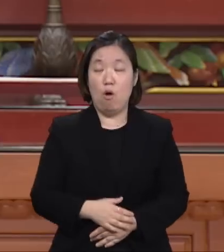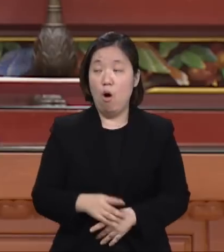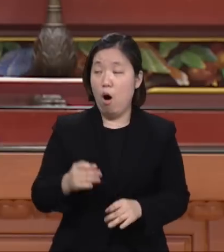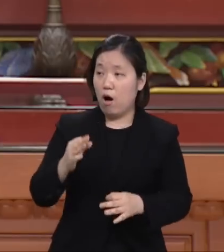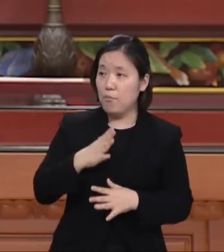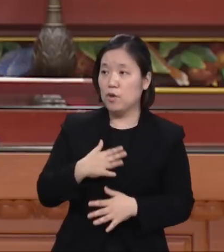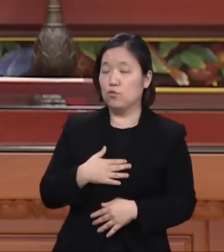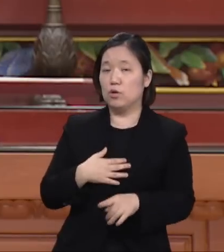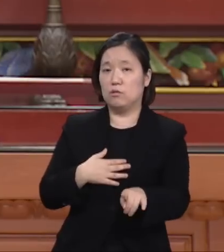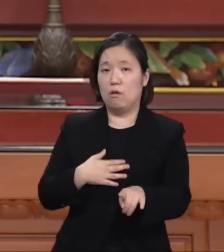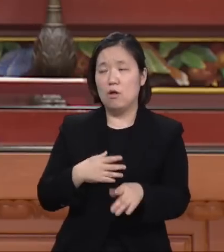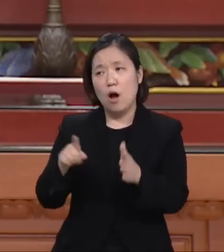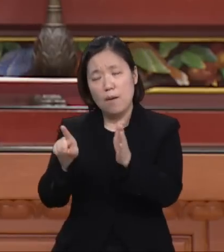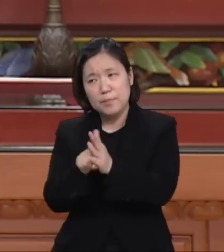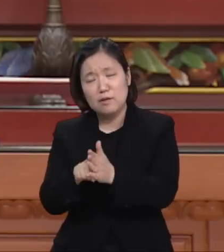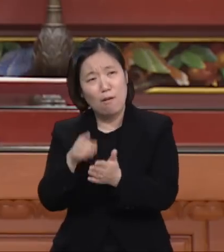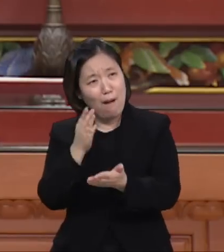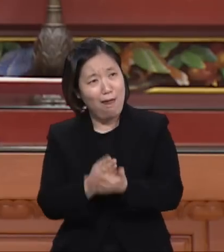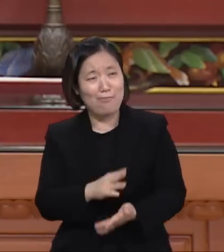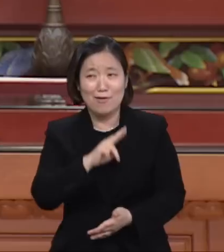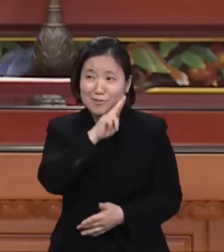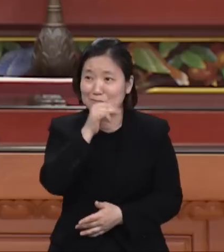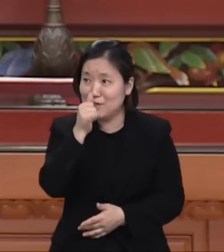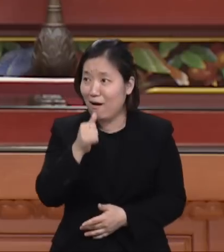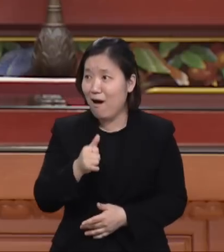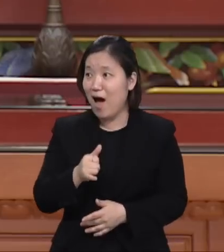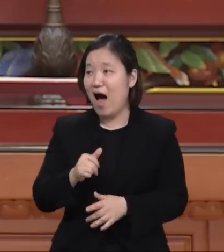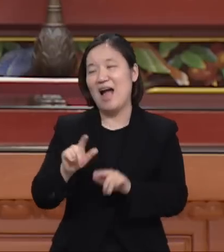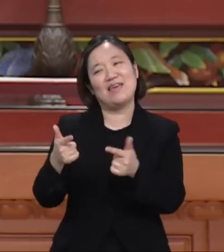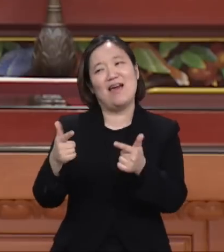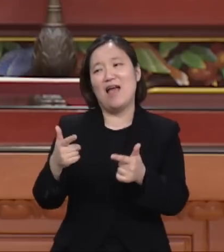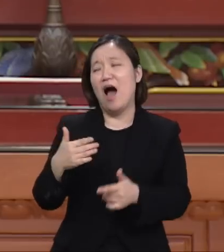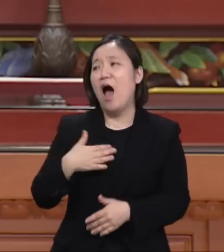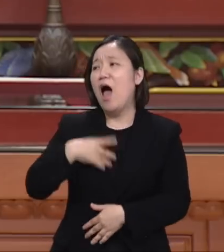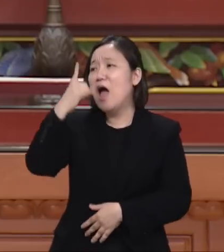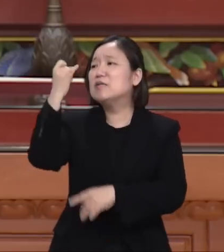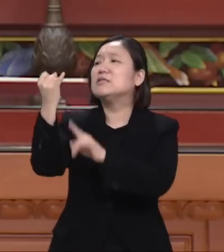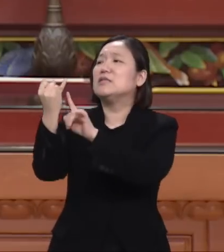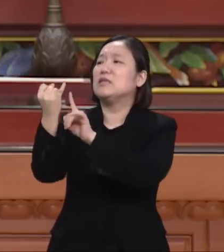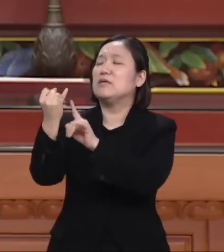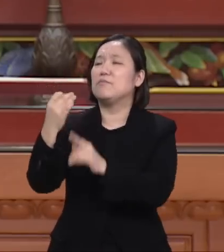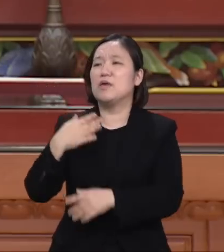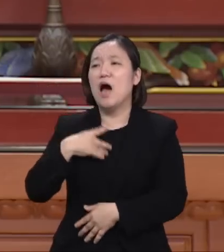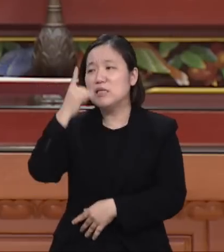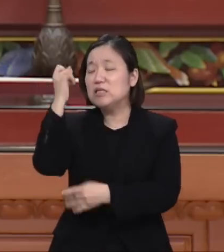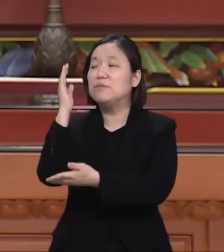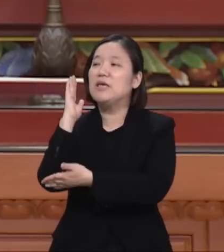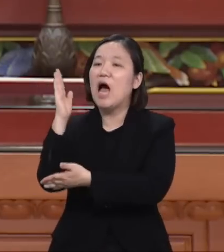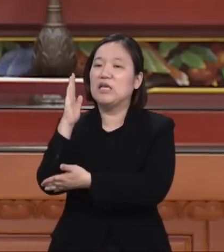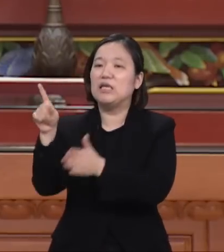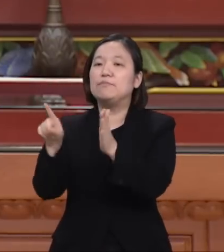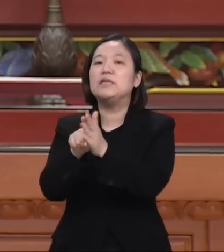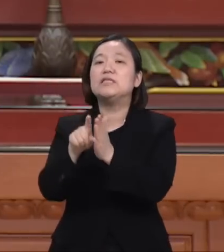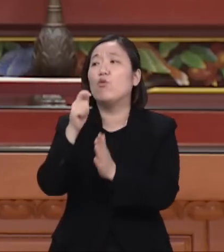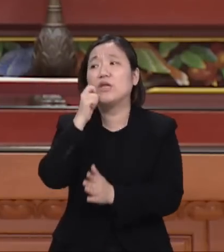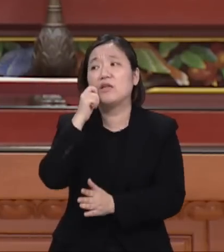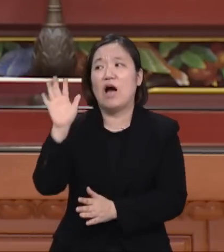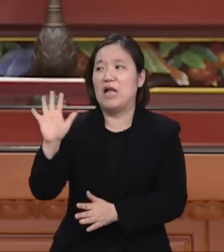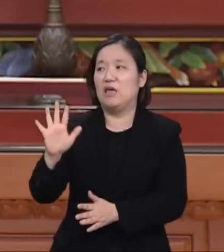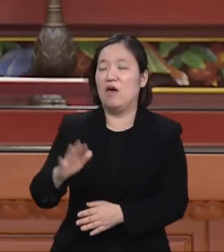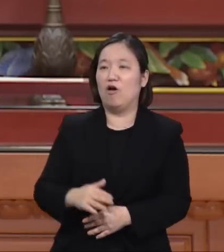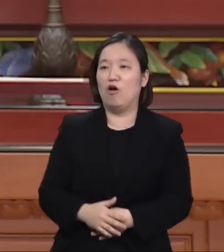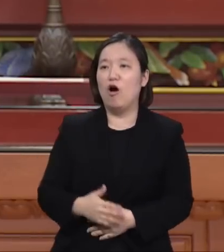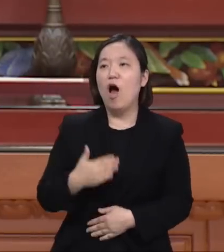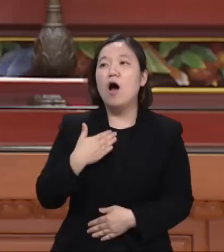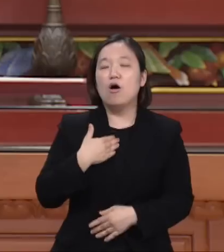말씀드렸어요 스님 제가 스님 말을 못 믿는게 아니라 저는 불교설화나